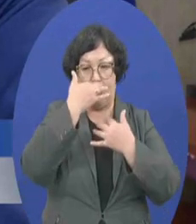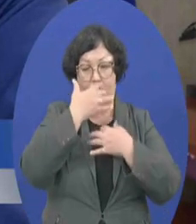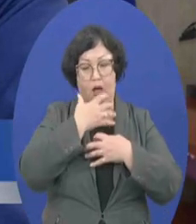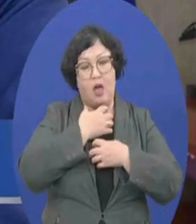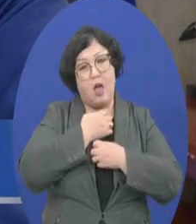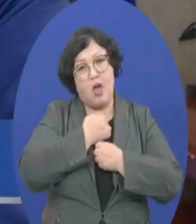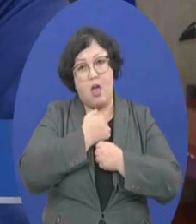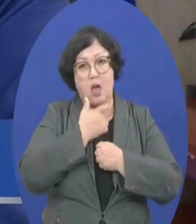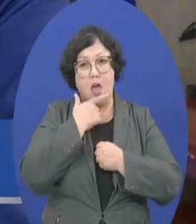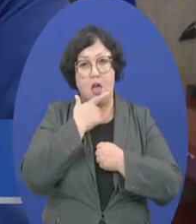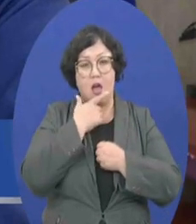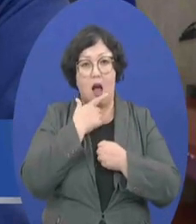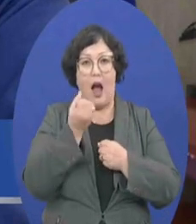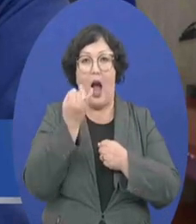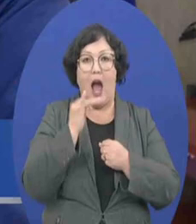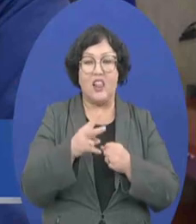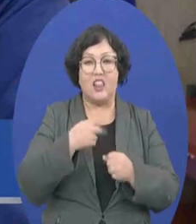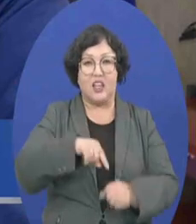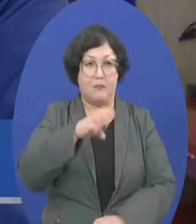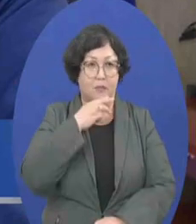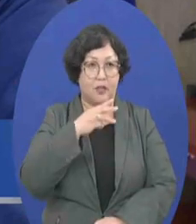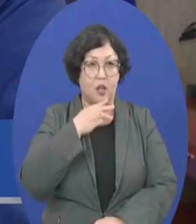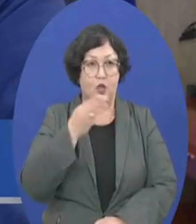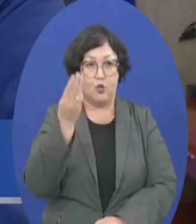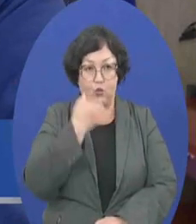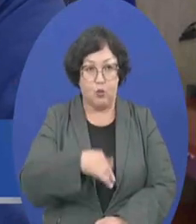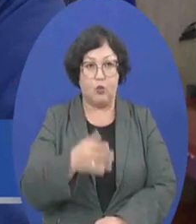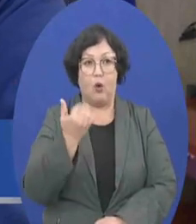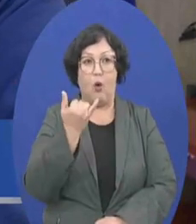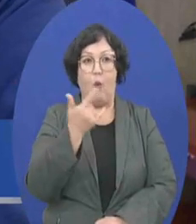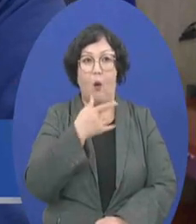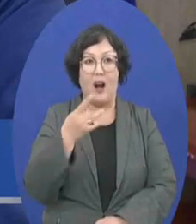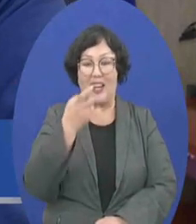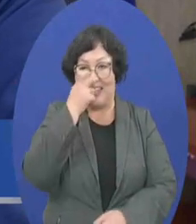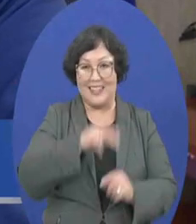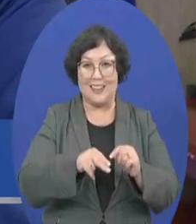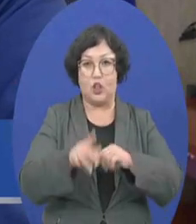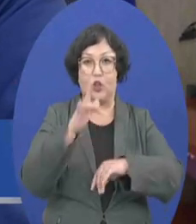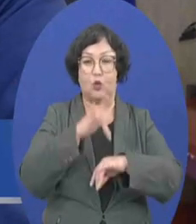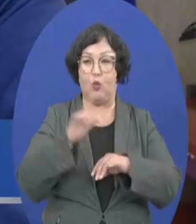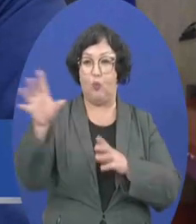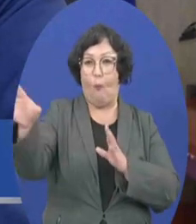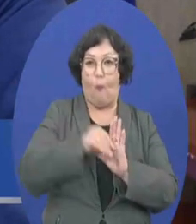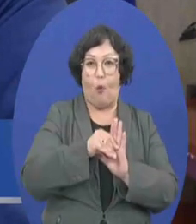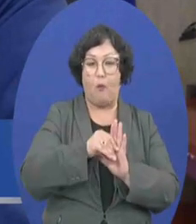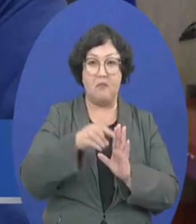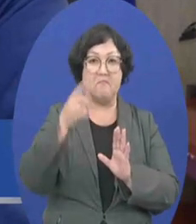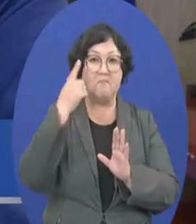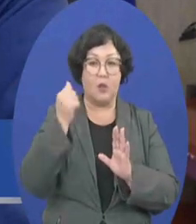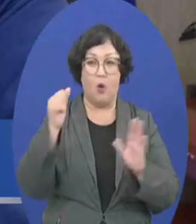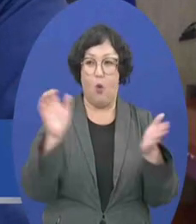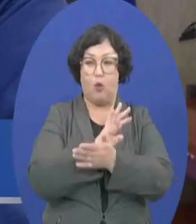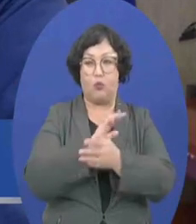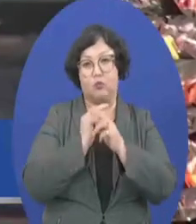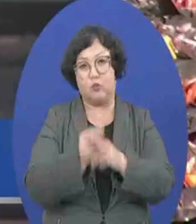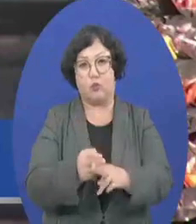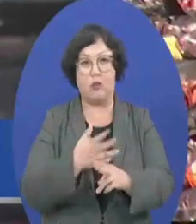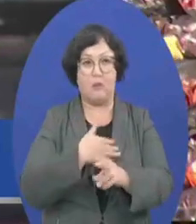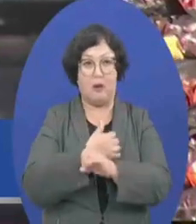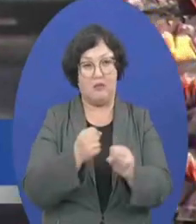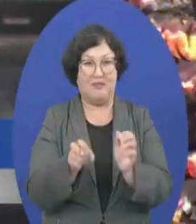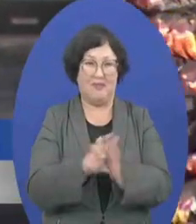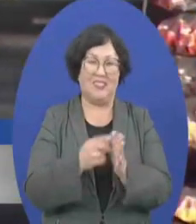байгаа айлын мэдээлэл шууд одоо угаарын хяналтын төв дээр ирдэг болж байгаа. Ингэснээр шуурхай арга хэмжээ авна гэсэн